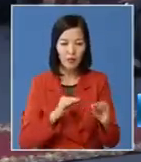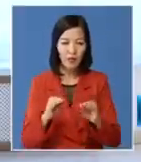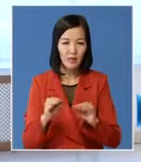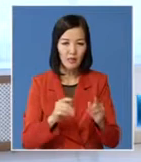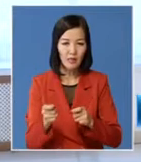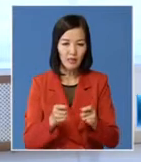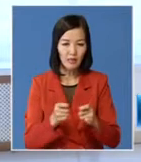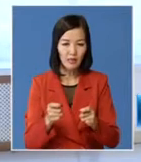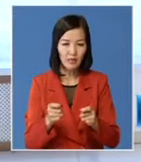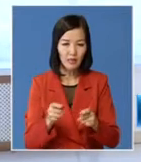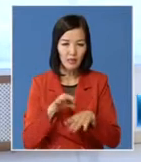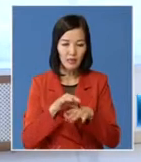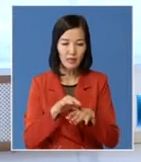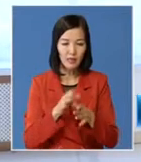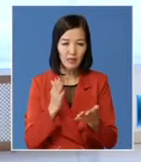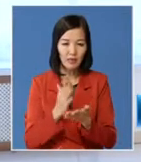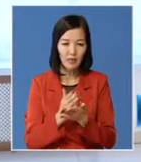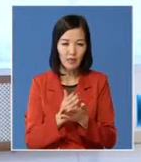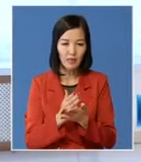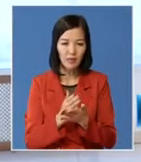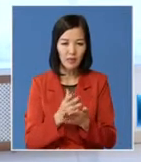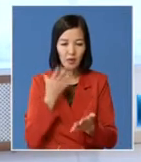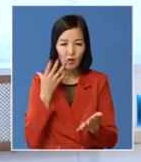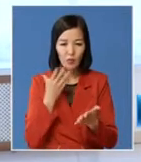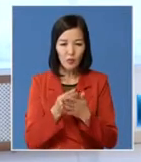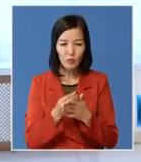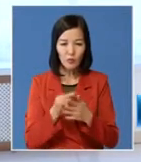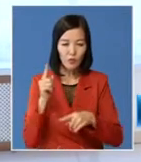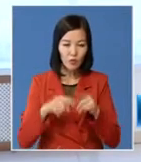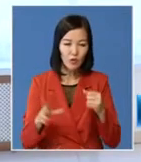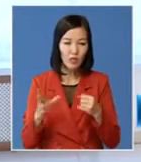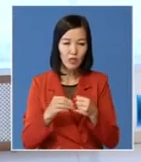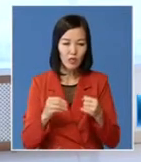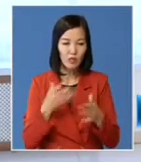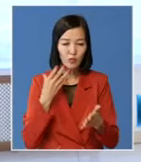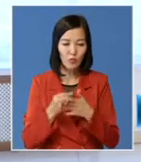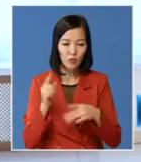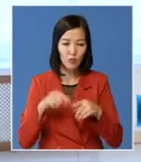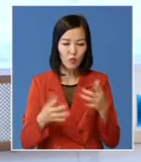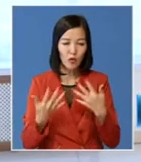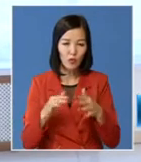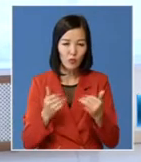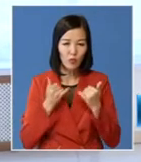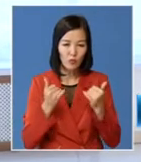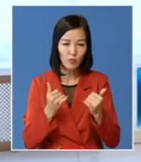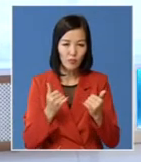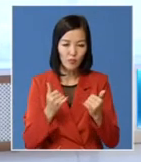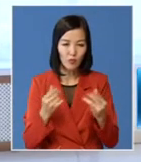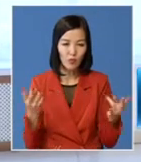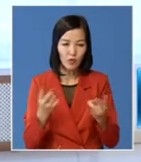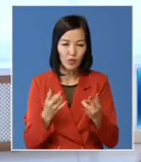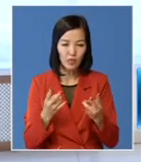атқарады. Өз елі өз ерлерін ескермесе елде қайдан алар кемеңгерін дейді. Сондықтан